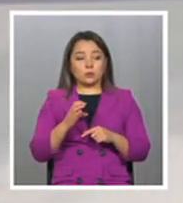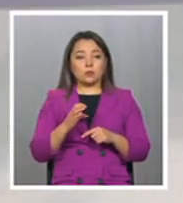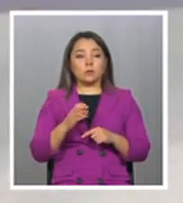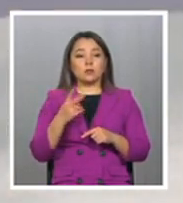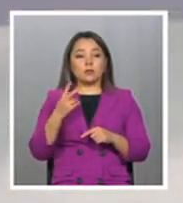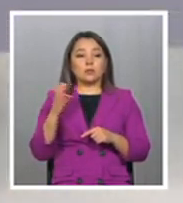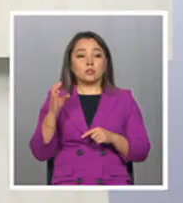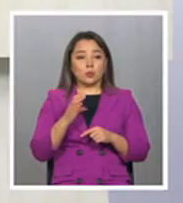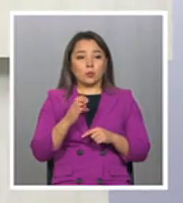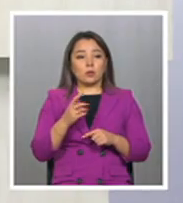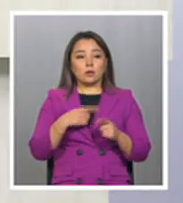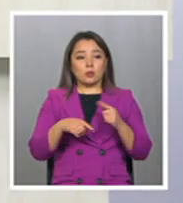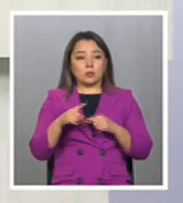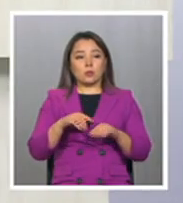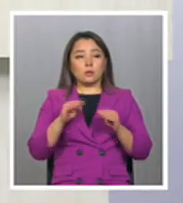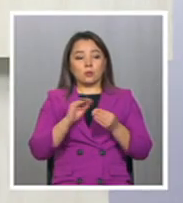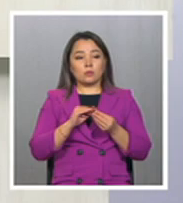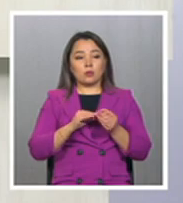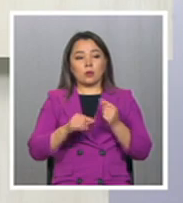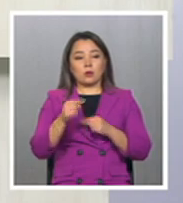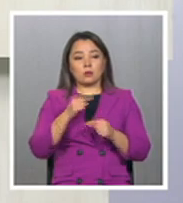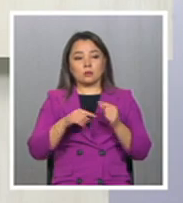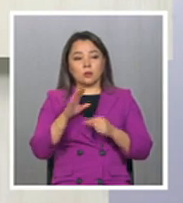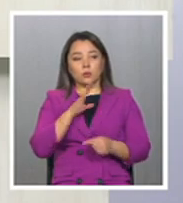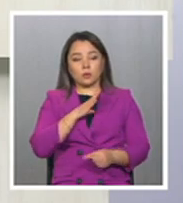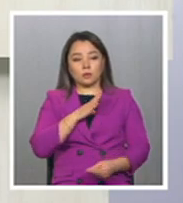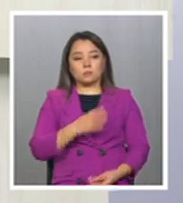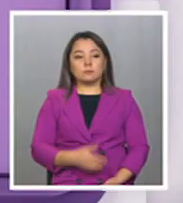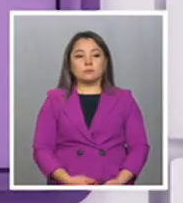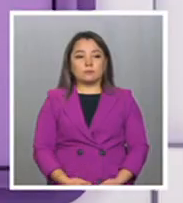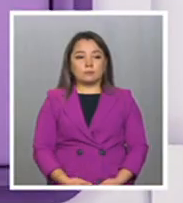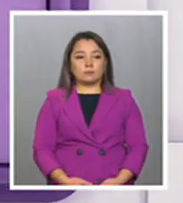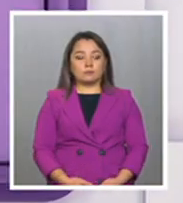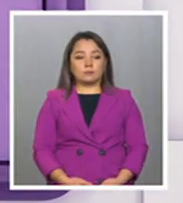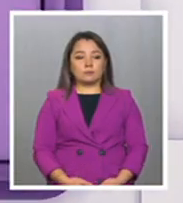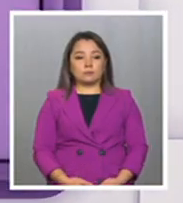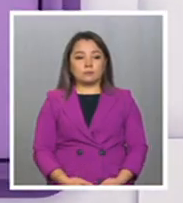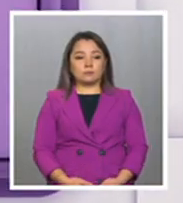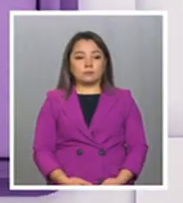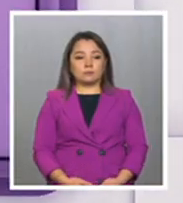2 секунд жылжып, өз орнына қайтып келеді.